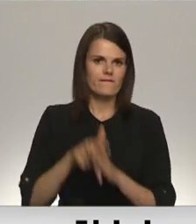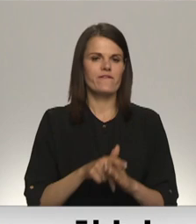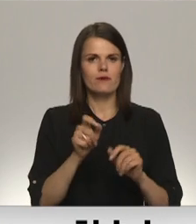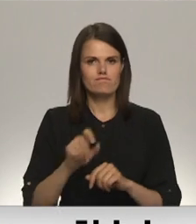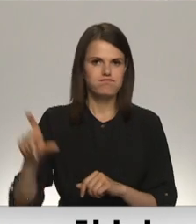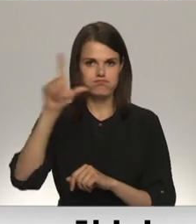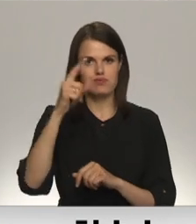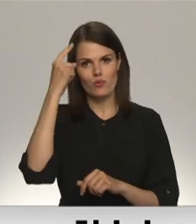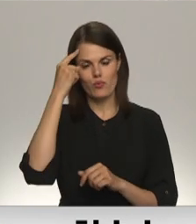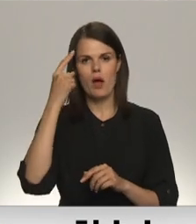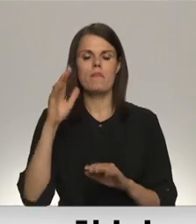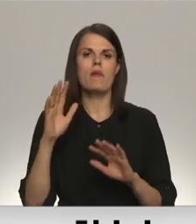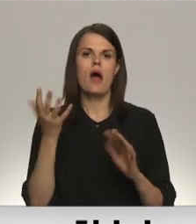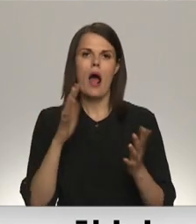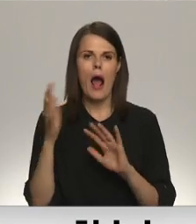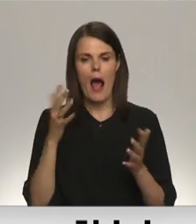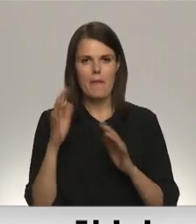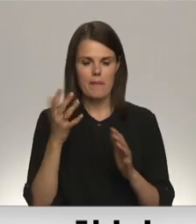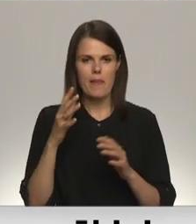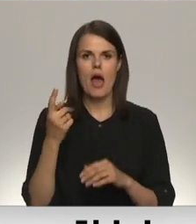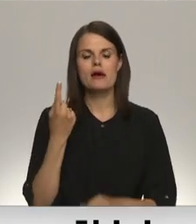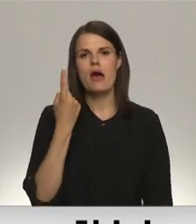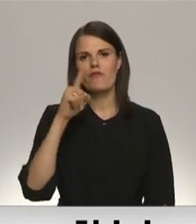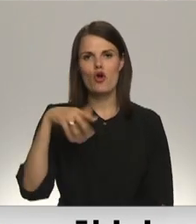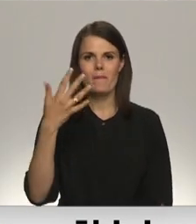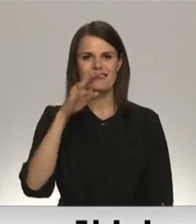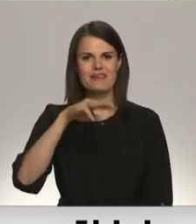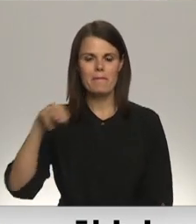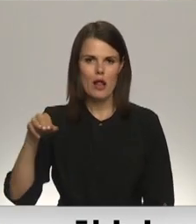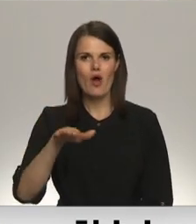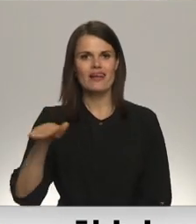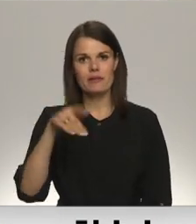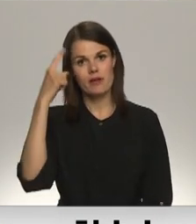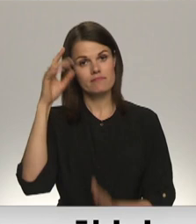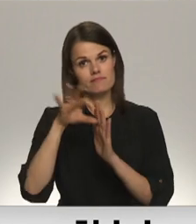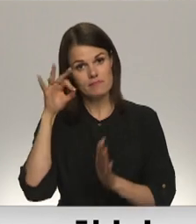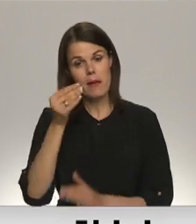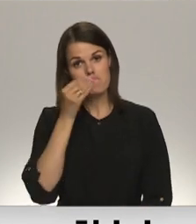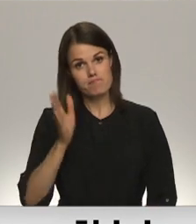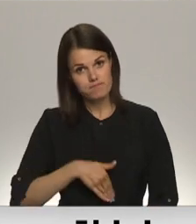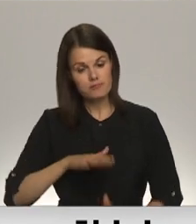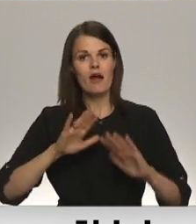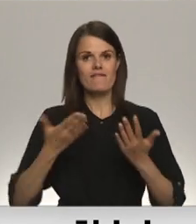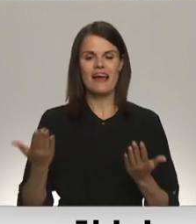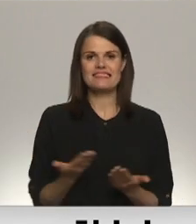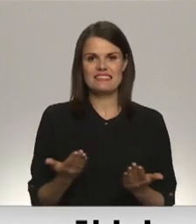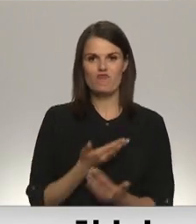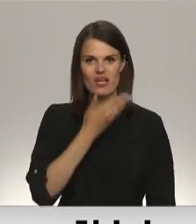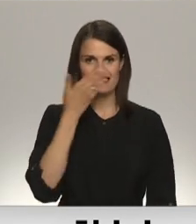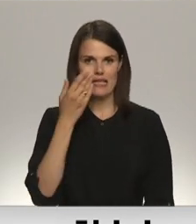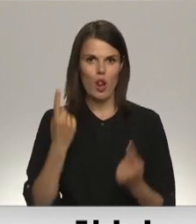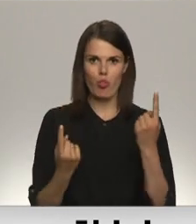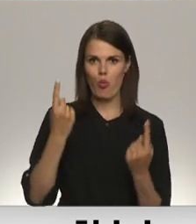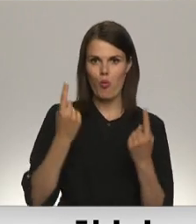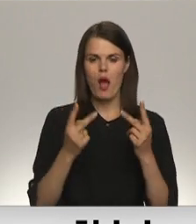tiek prognozēts, ka 1,5 miljonu mājsaimniecībām nākamgad nāksies izvēlēties būt paēdušiem vai dzīvot siltumā.